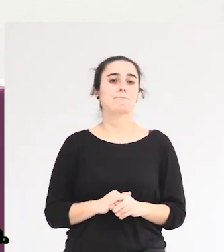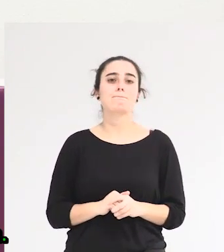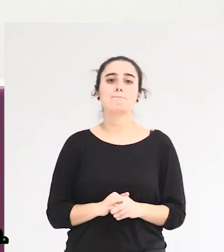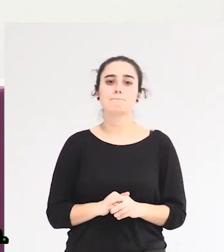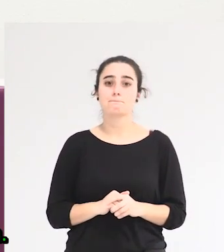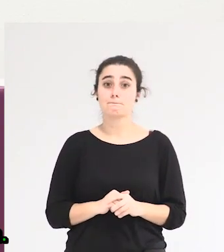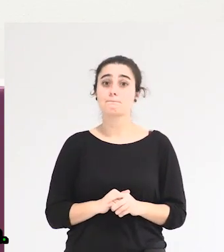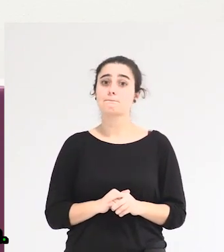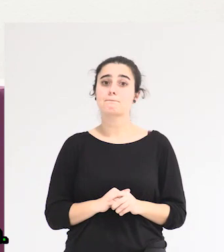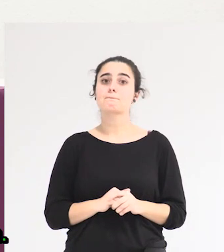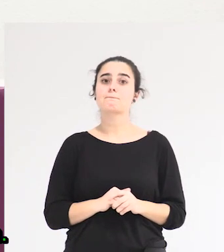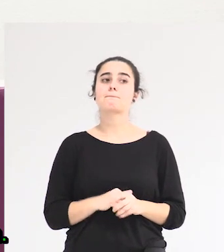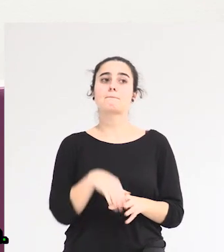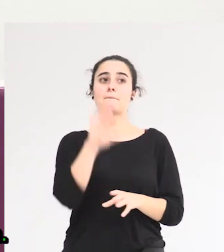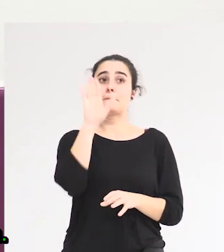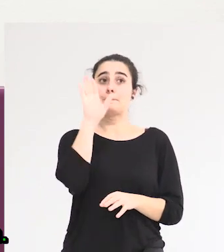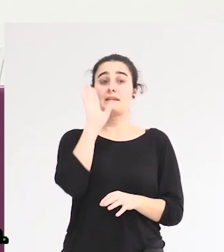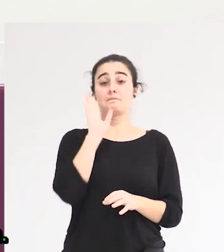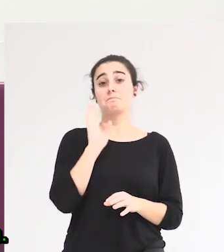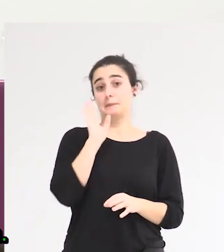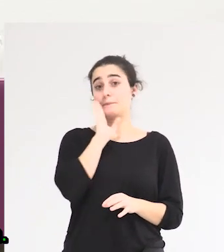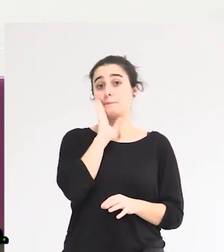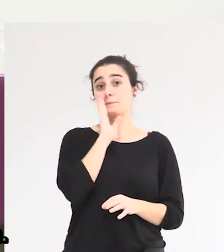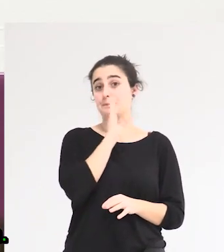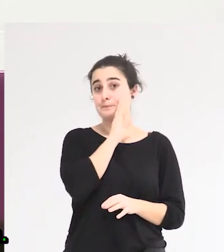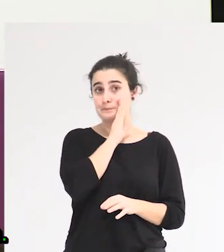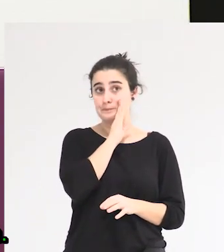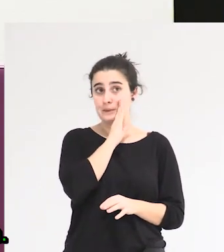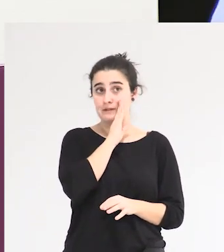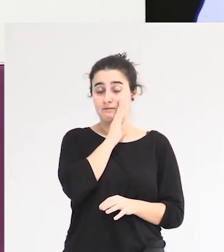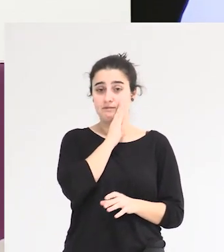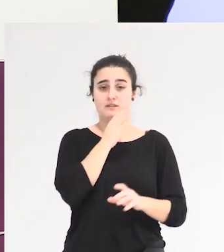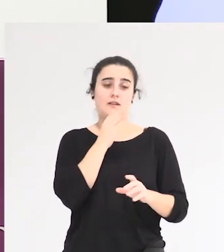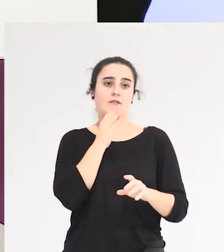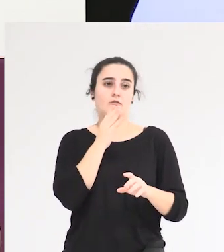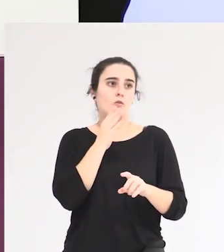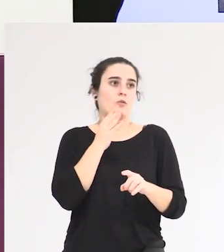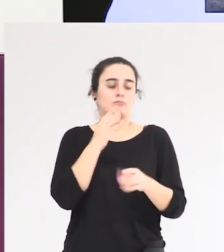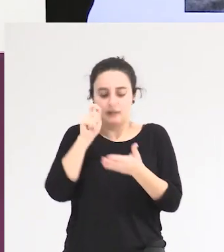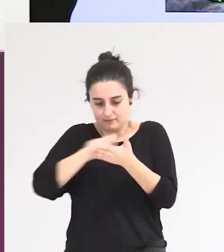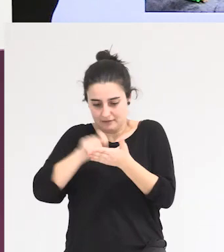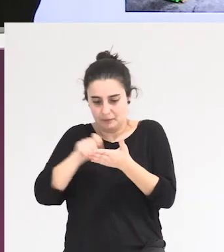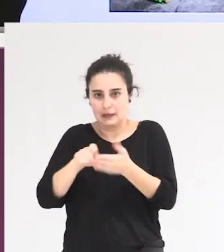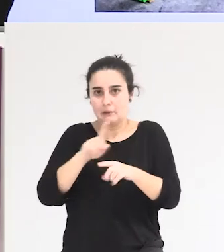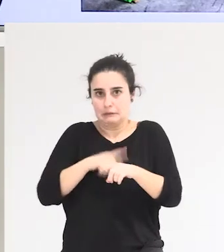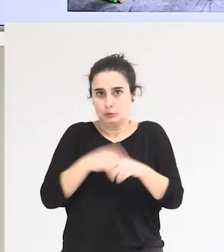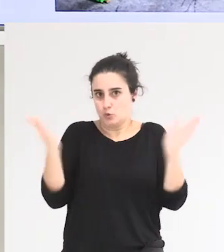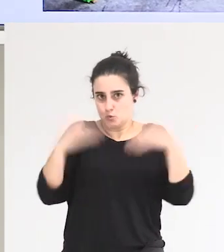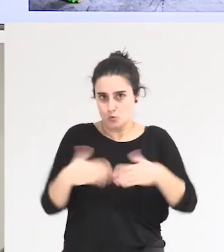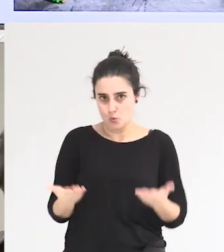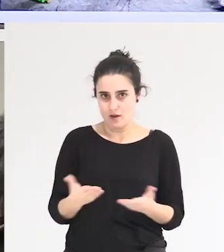hau ere ala da, bai? Amatasunak ez du idazteko astirik ikusten, ze amatasunak behintzat